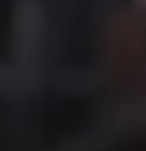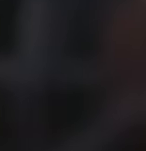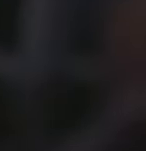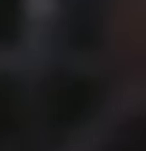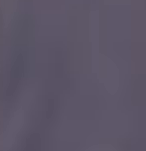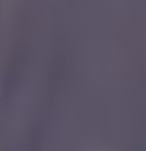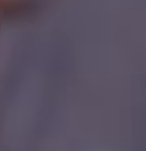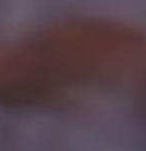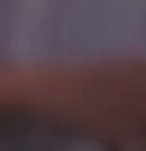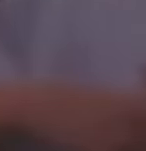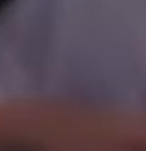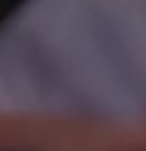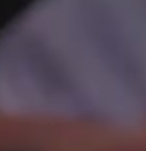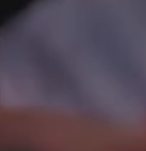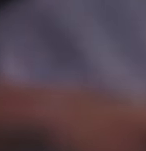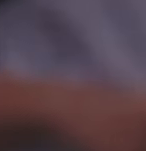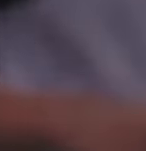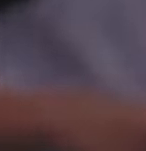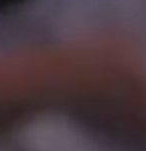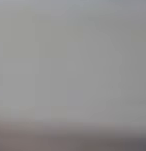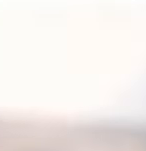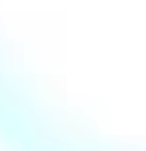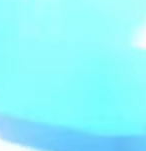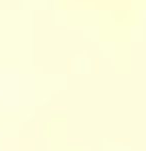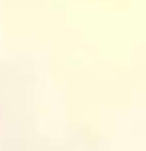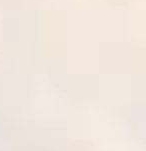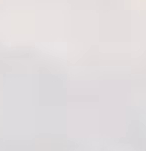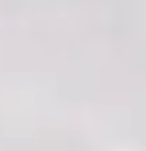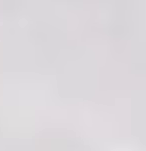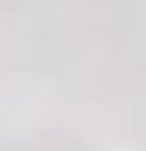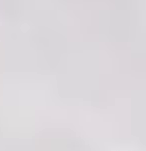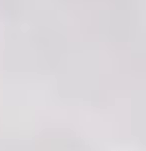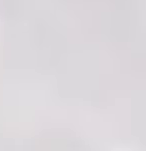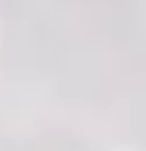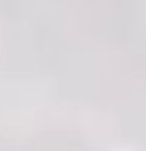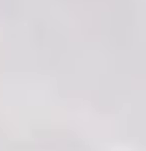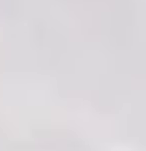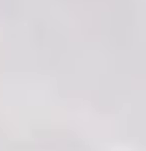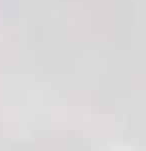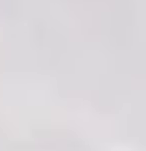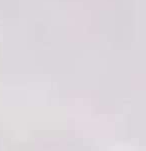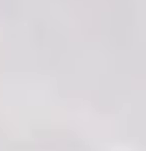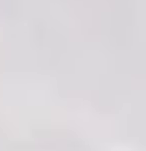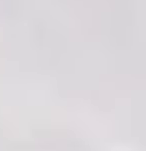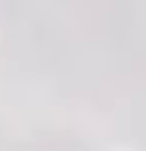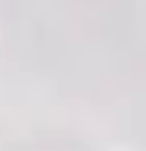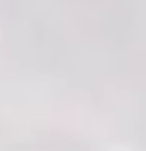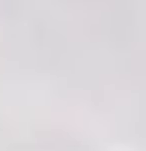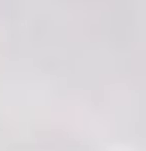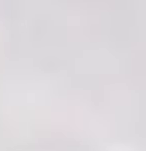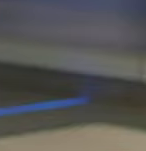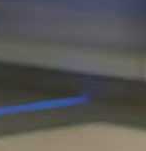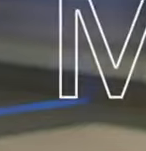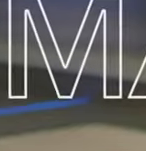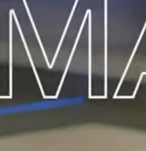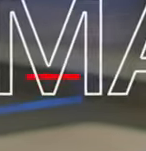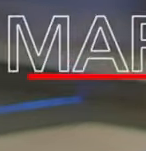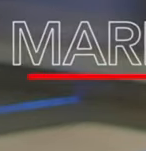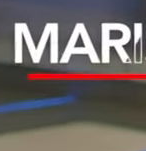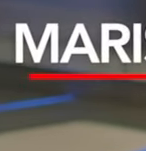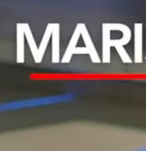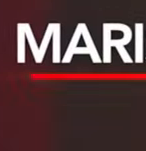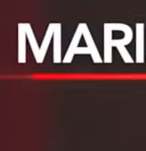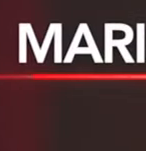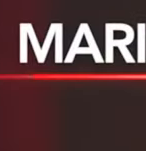Para sa akin, yun yung mas malawak na paglilingkod sa bayan. GMA Integrated News, ang news authority ng Filipino. Ang mas